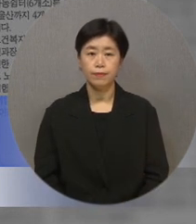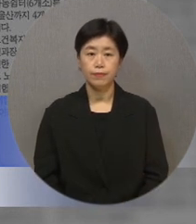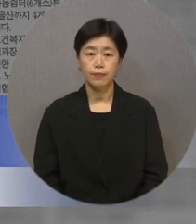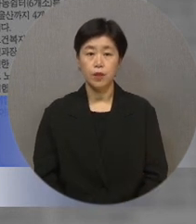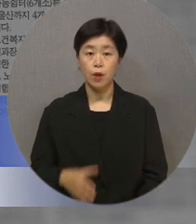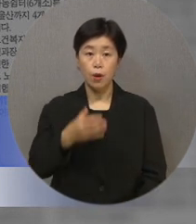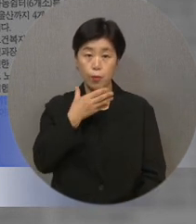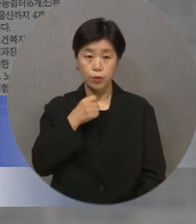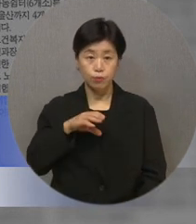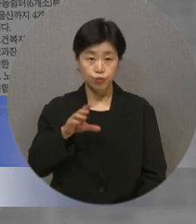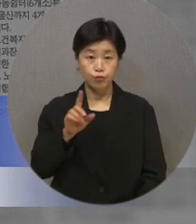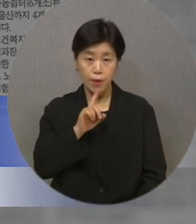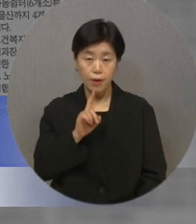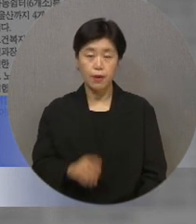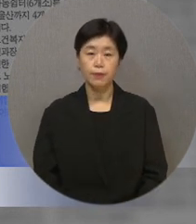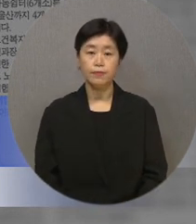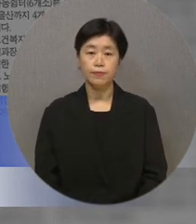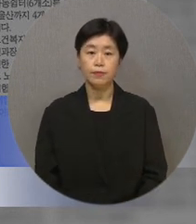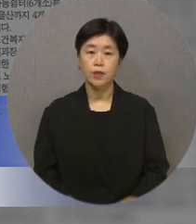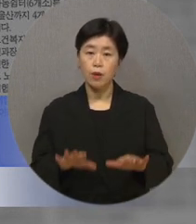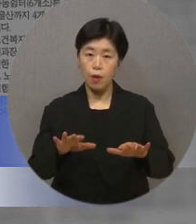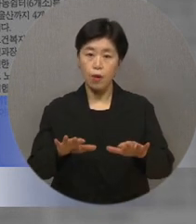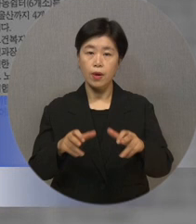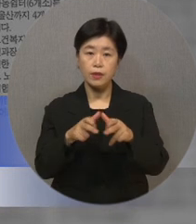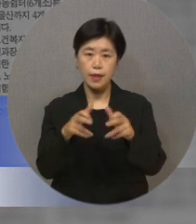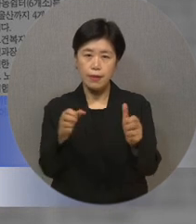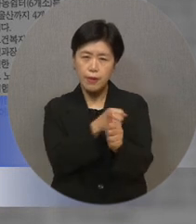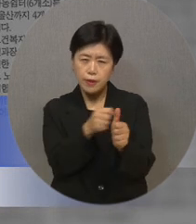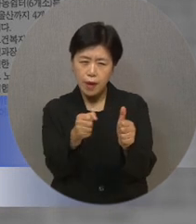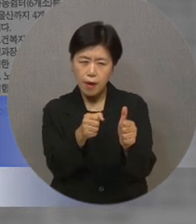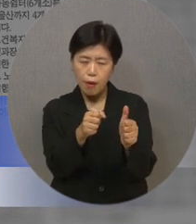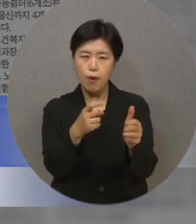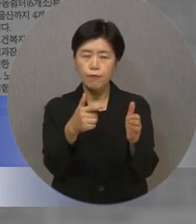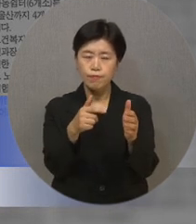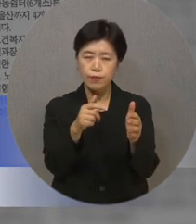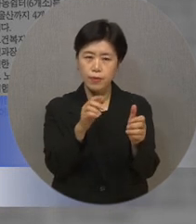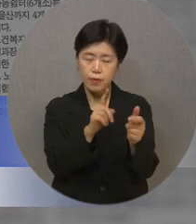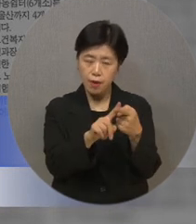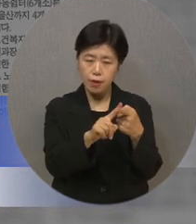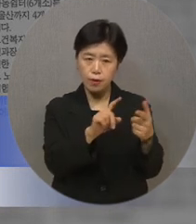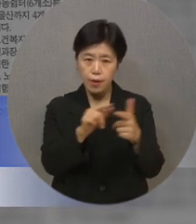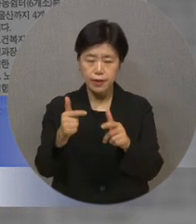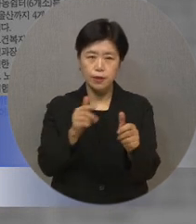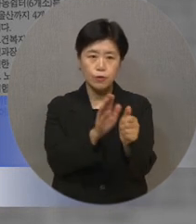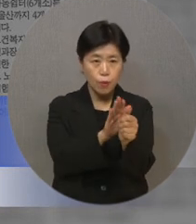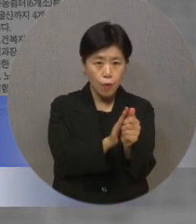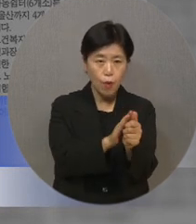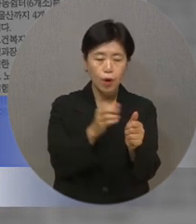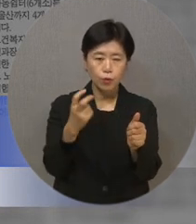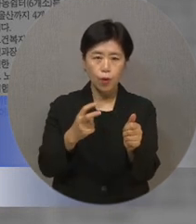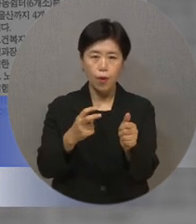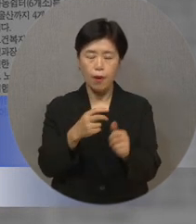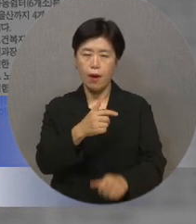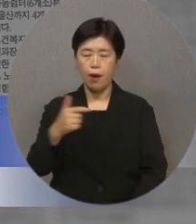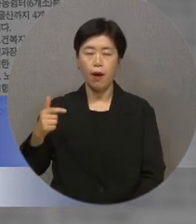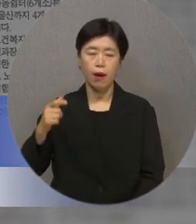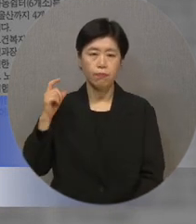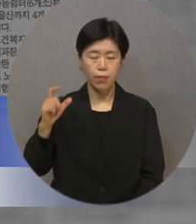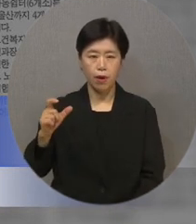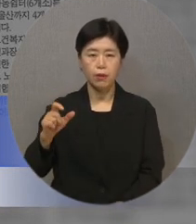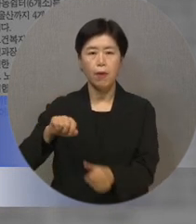복지부는 이번 분석 자료를 토대로 장애인 학대 대응체계 강화와 학대 피해자 종합지원 방안을 마련한다는